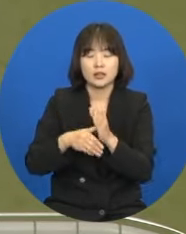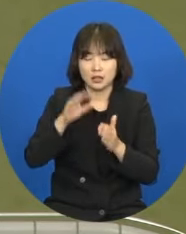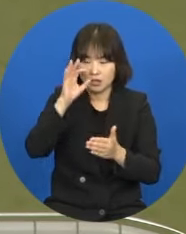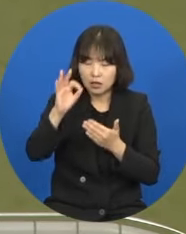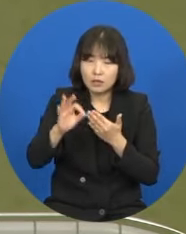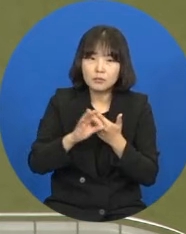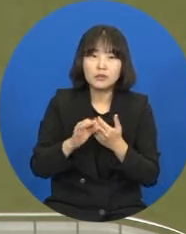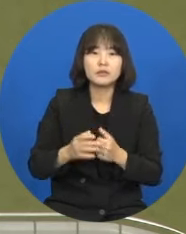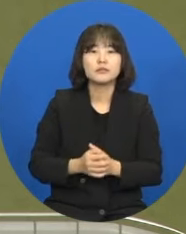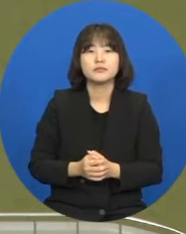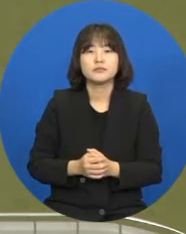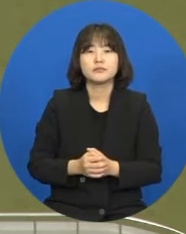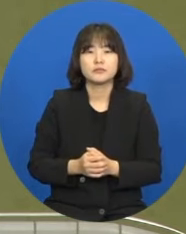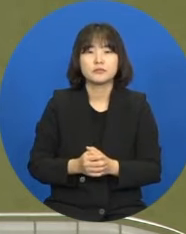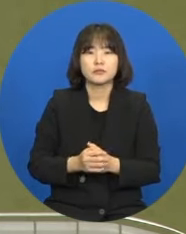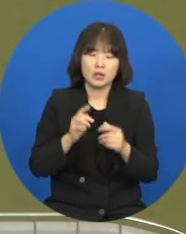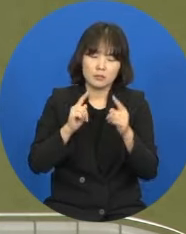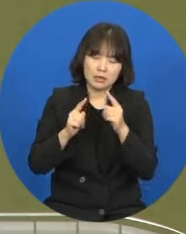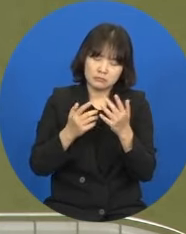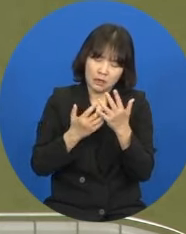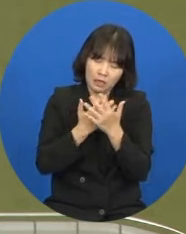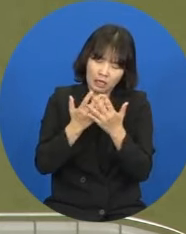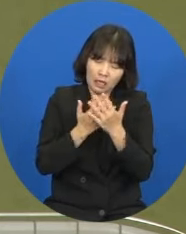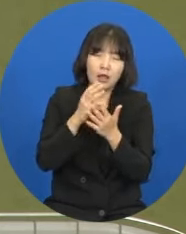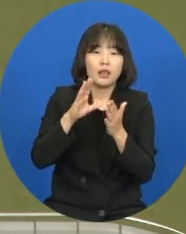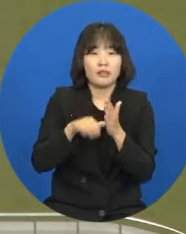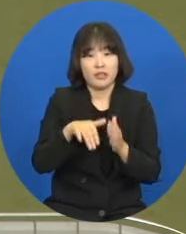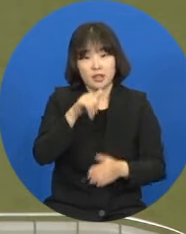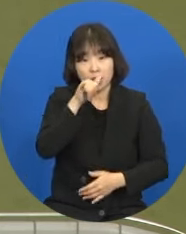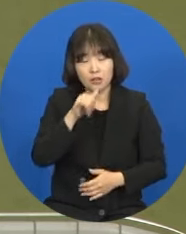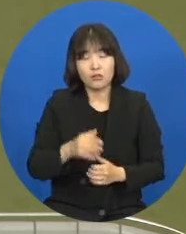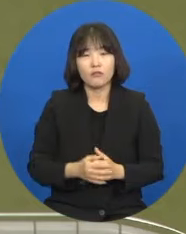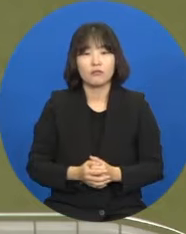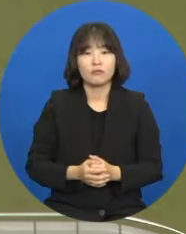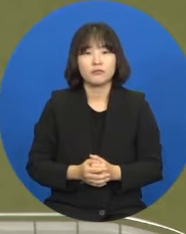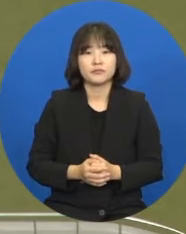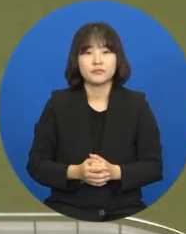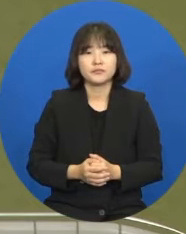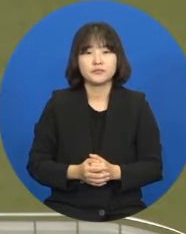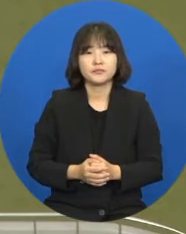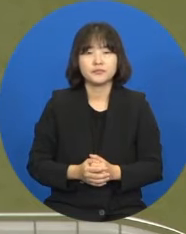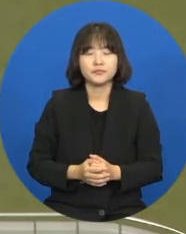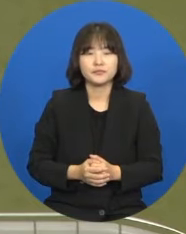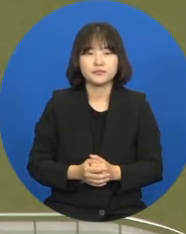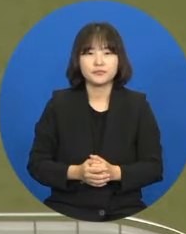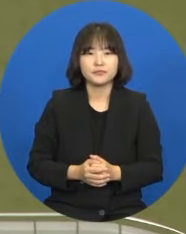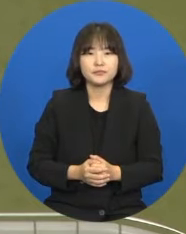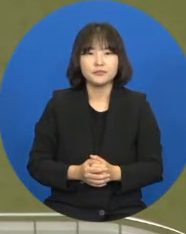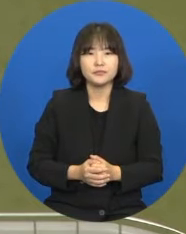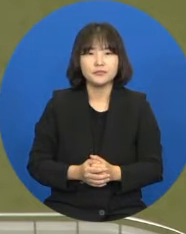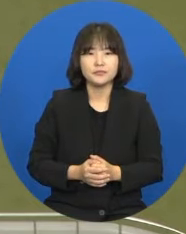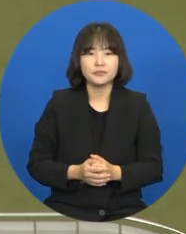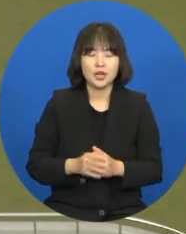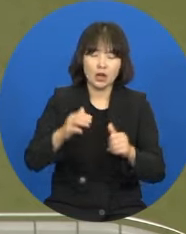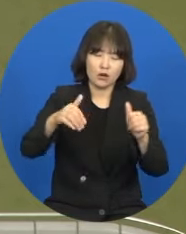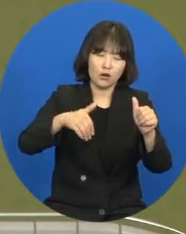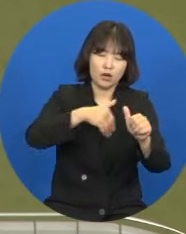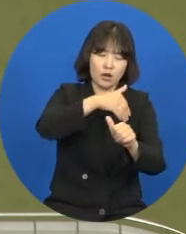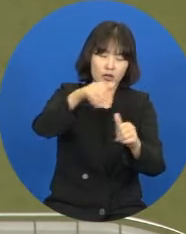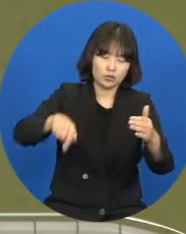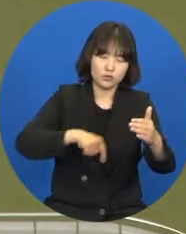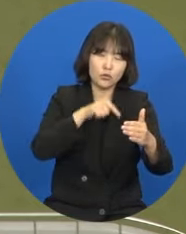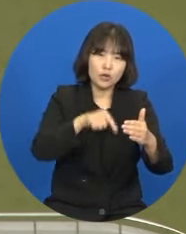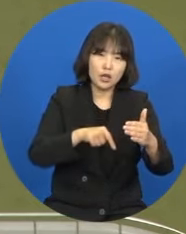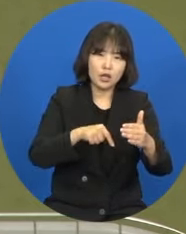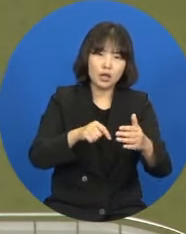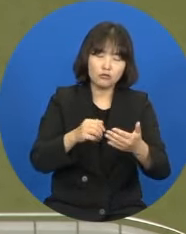말씀은 너무 모할 때가 있어요 그래서 어떻게 하면 환경 속에 우연히 벌어질